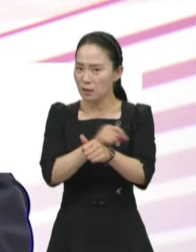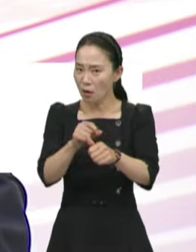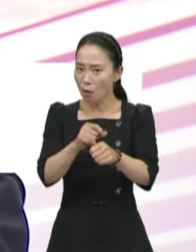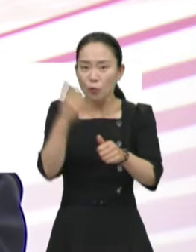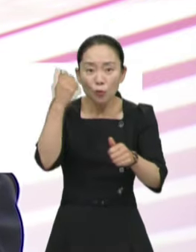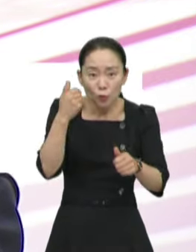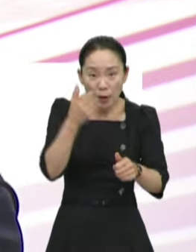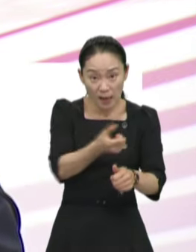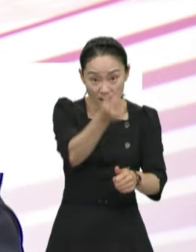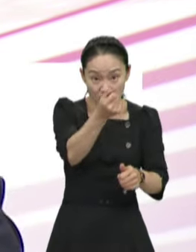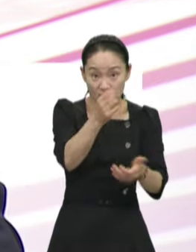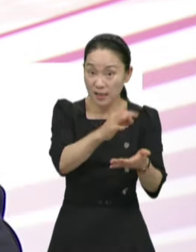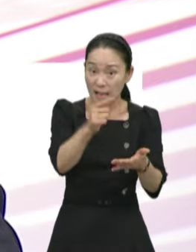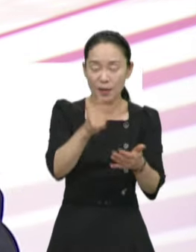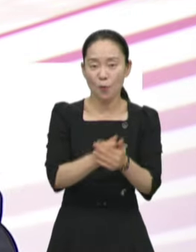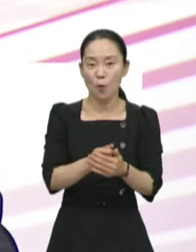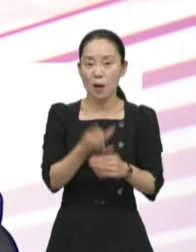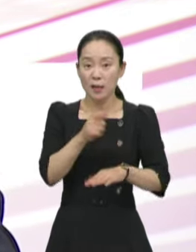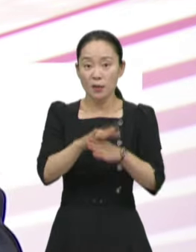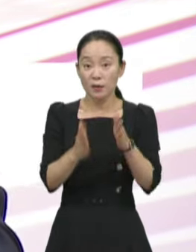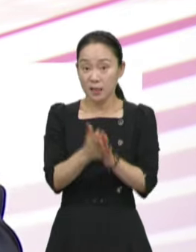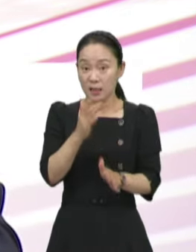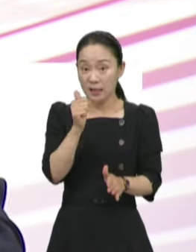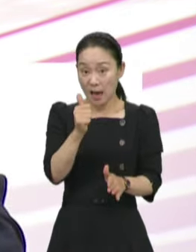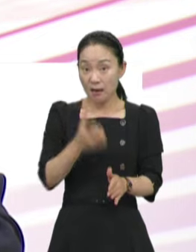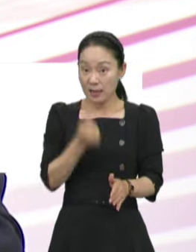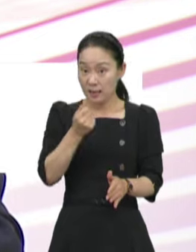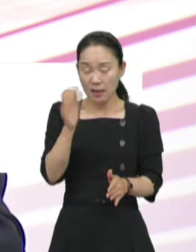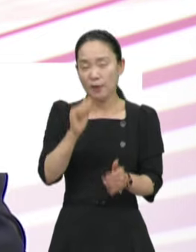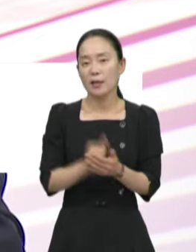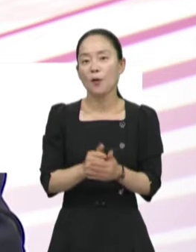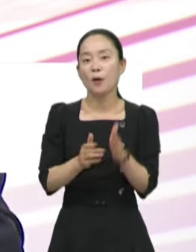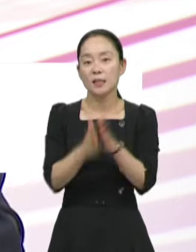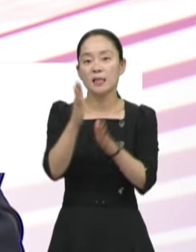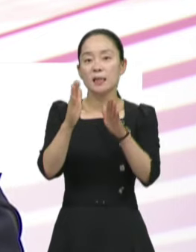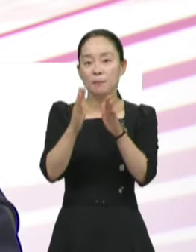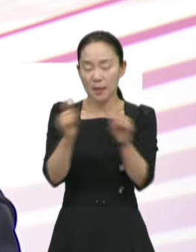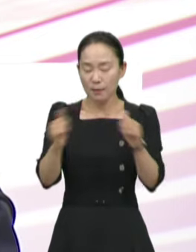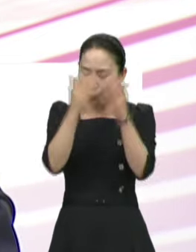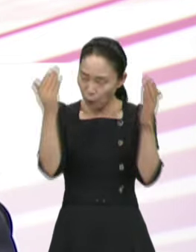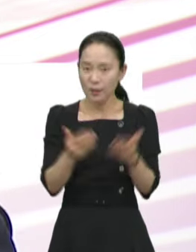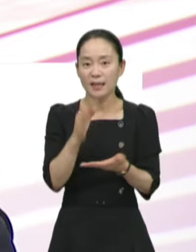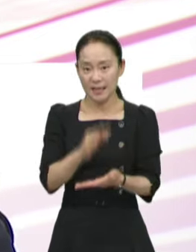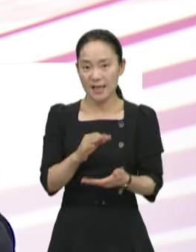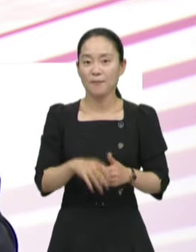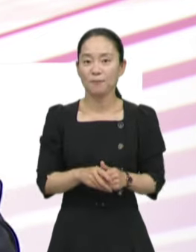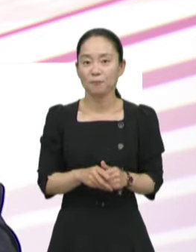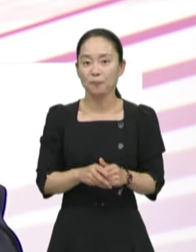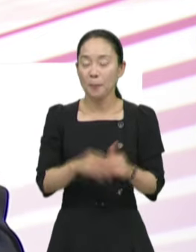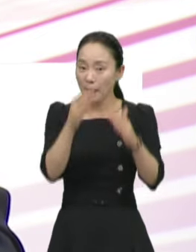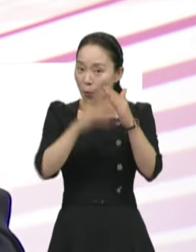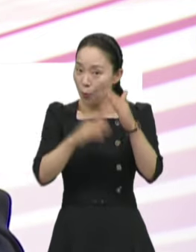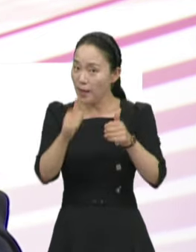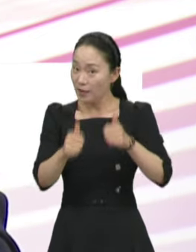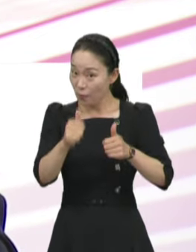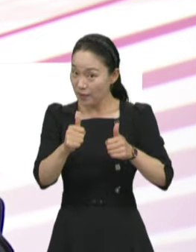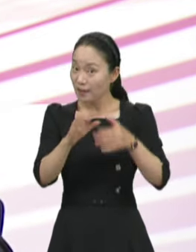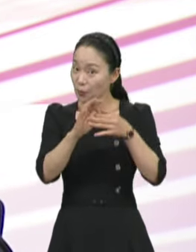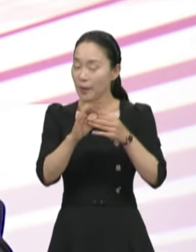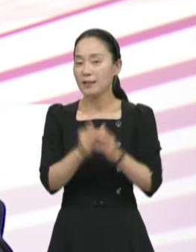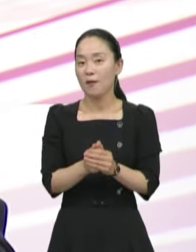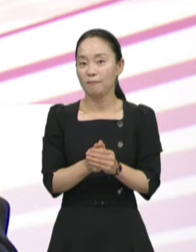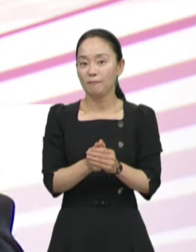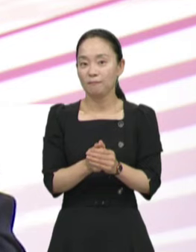누구의 재산도 아니고 시장의 재산도 아니고 이건 시민들 전체의 재산이고요. 공개 경쟁을 통해서